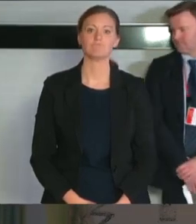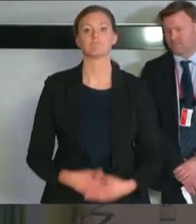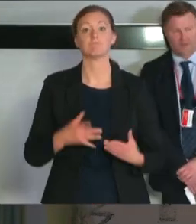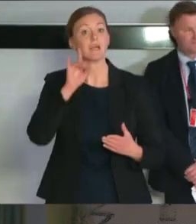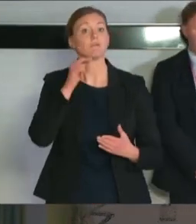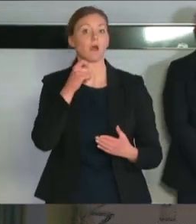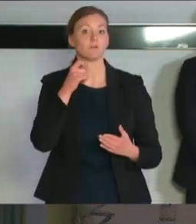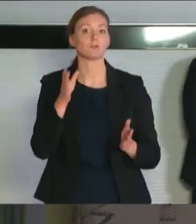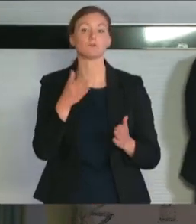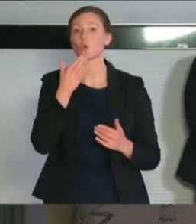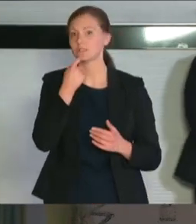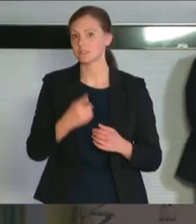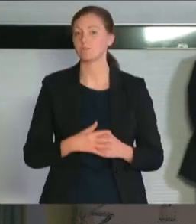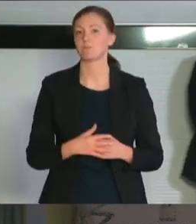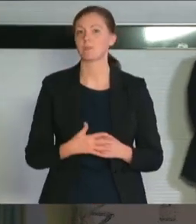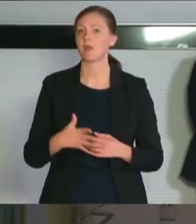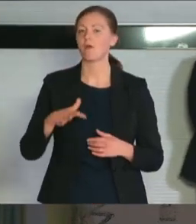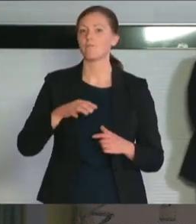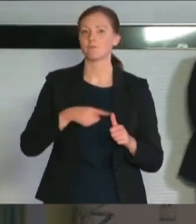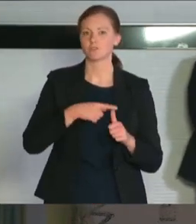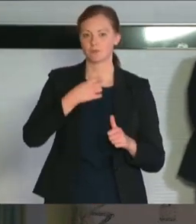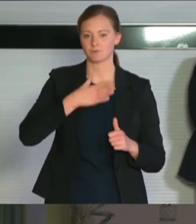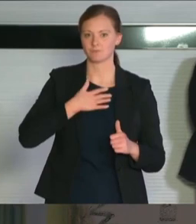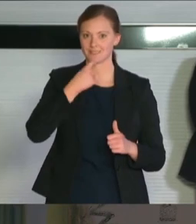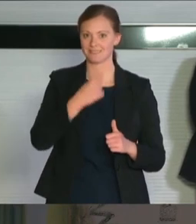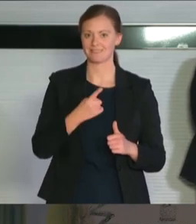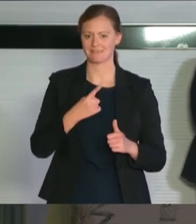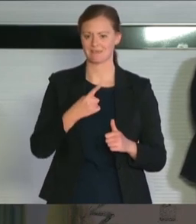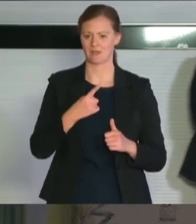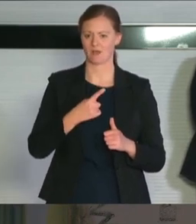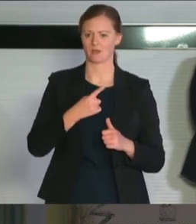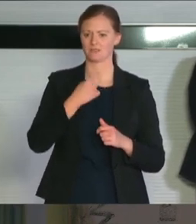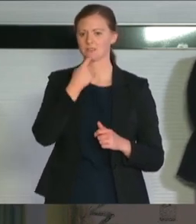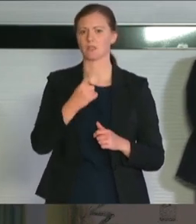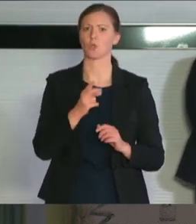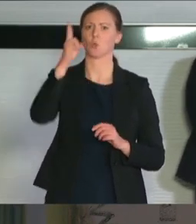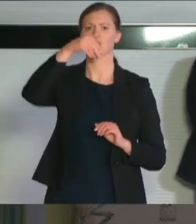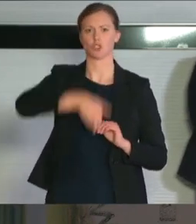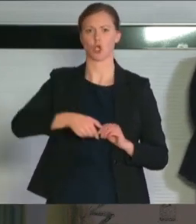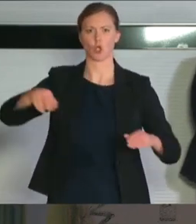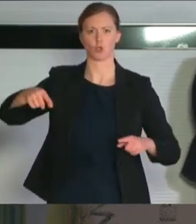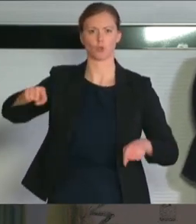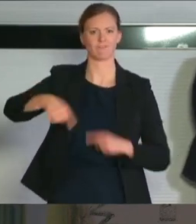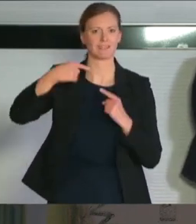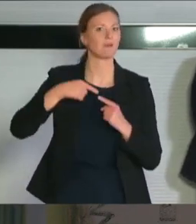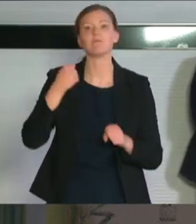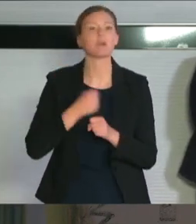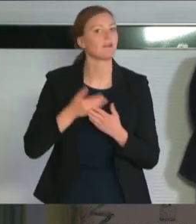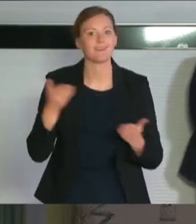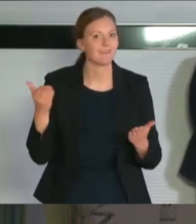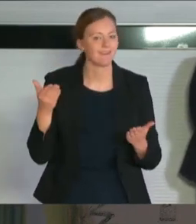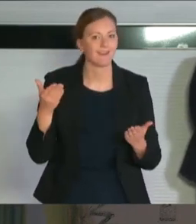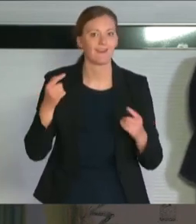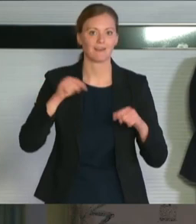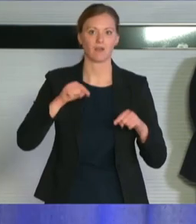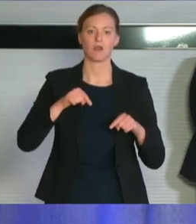Det kan jeg godt. Jeg har lyst til først å si at noen har gjort det til en nord-sør-konflikt. Det det altså ikke. Vi har i dag talt opp 8